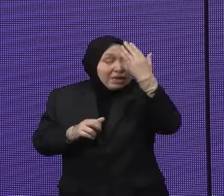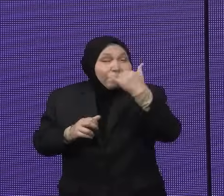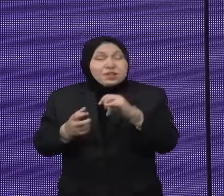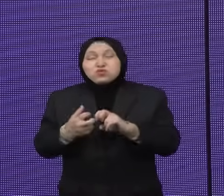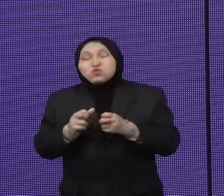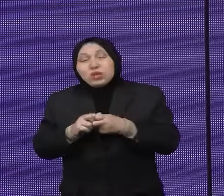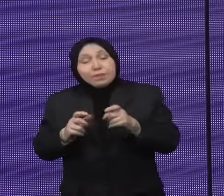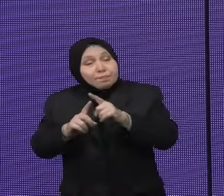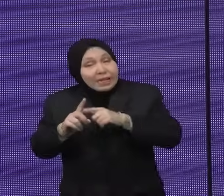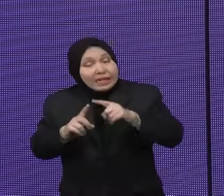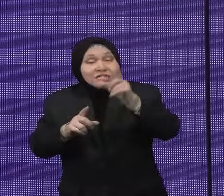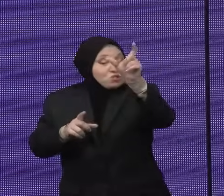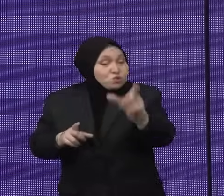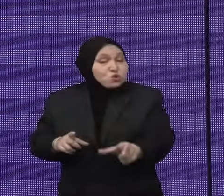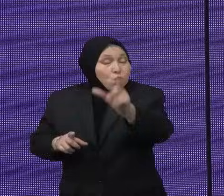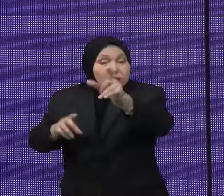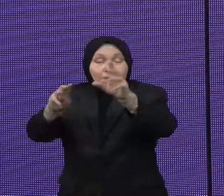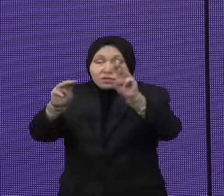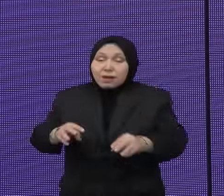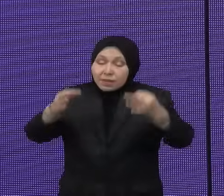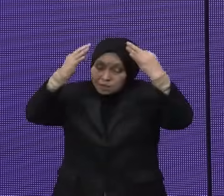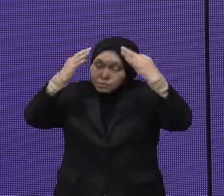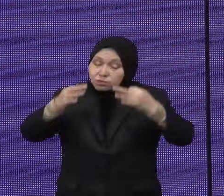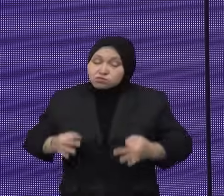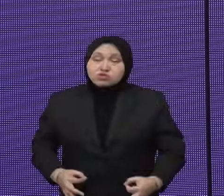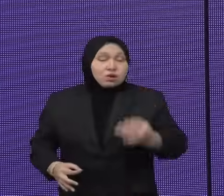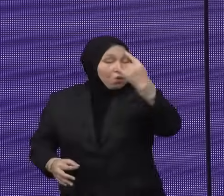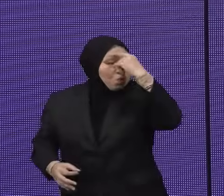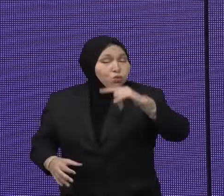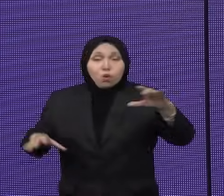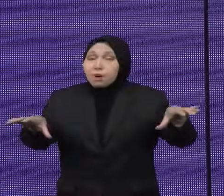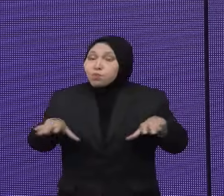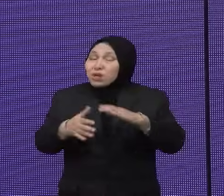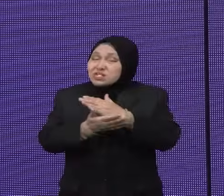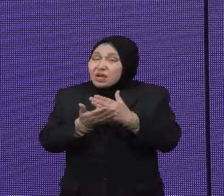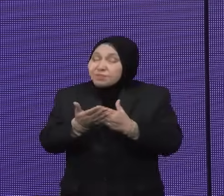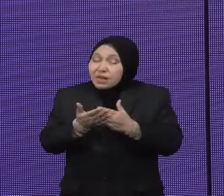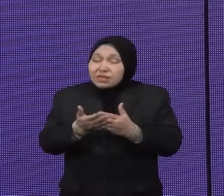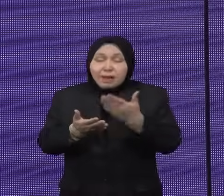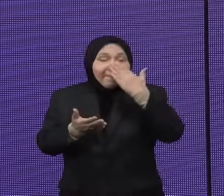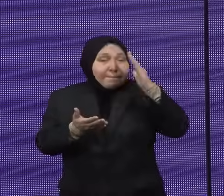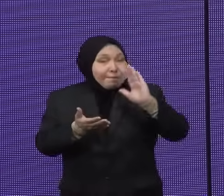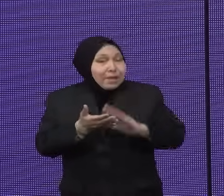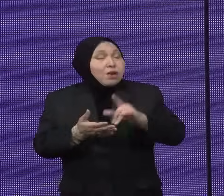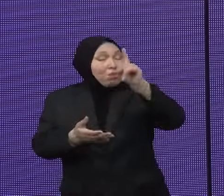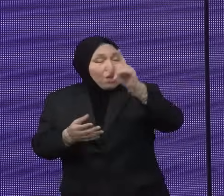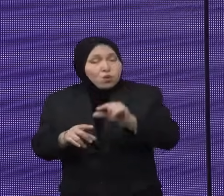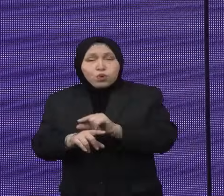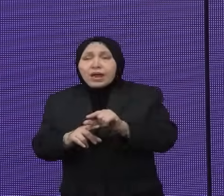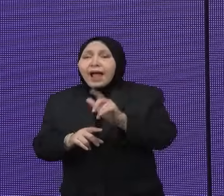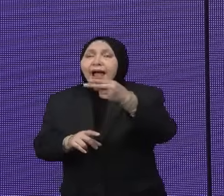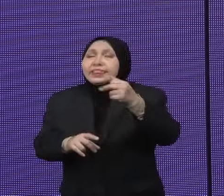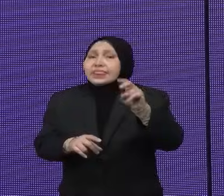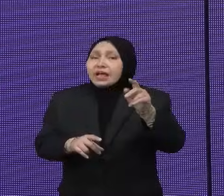sulit? Apabila seseorang itu mengambil keputusan untuk berbuat sesuatu yang fahishah, ya. Allah gunakan anat ini kerana